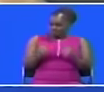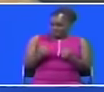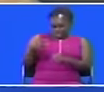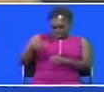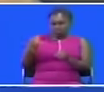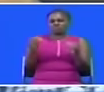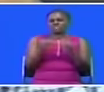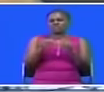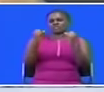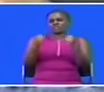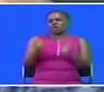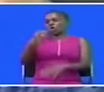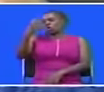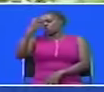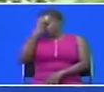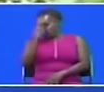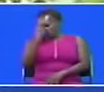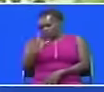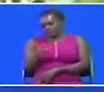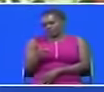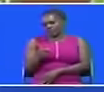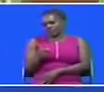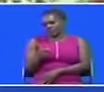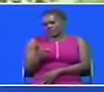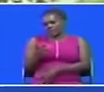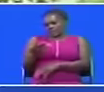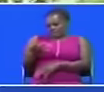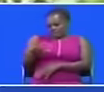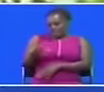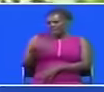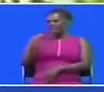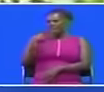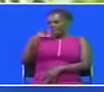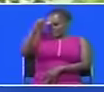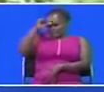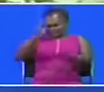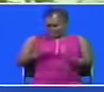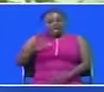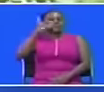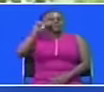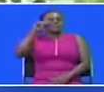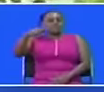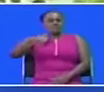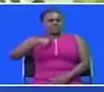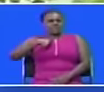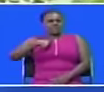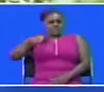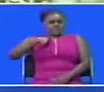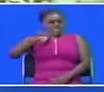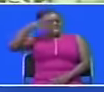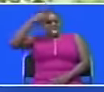friend. William Ruto alikuwa tononoka akasema governor wa Mombasa is an academic